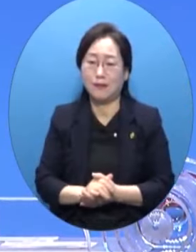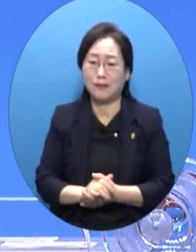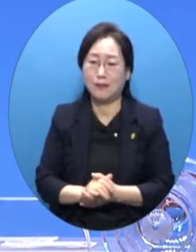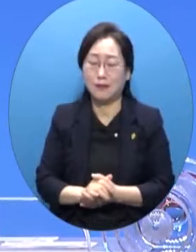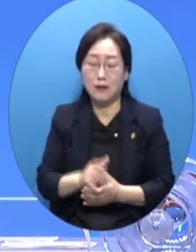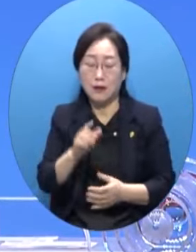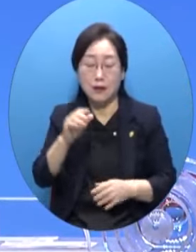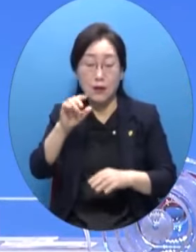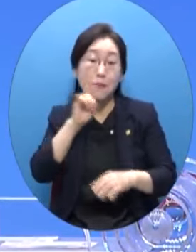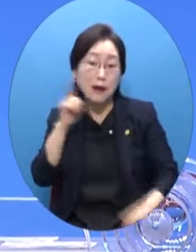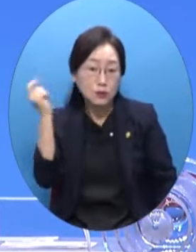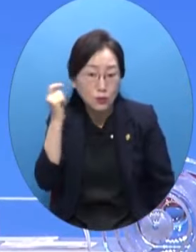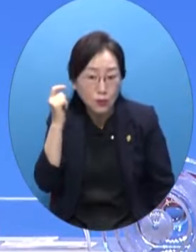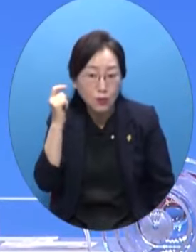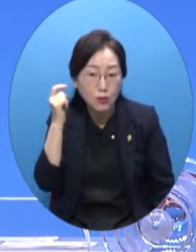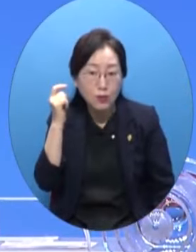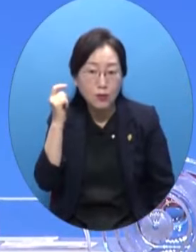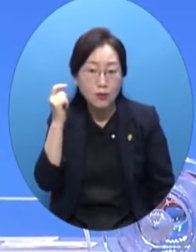그 말을 듣자